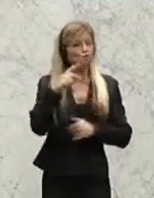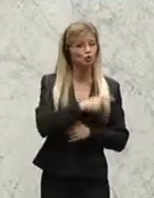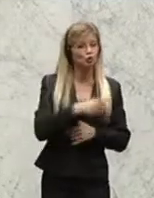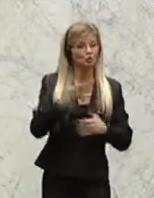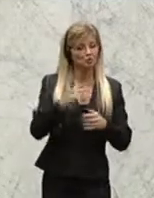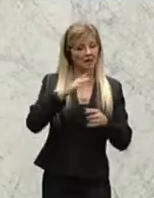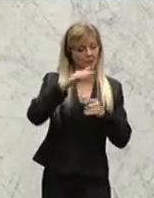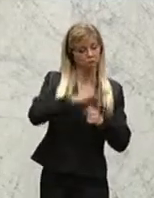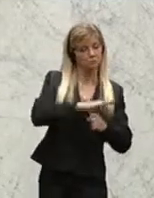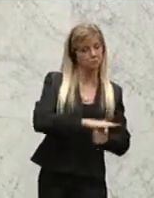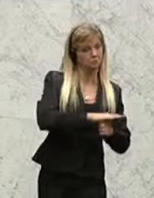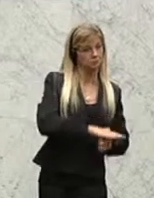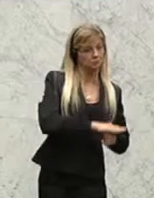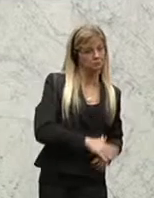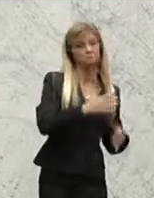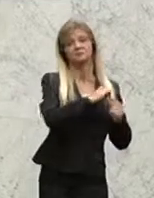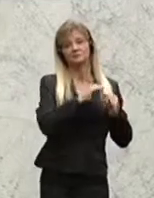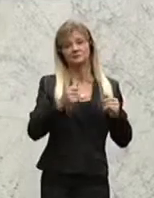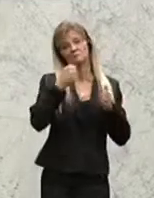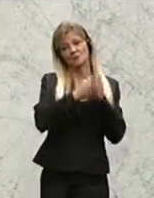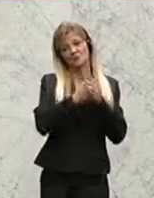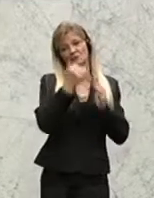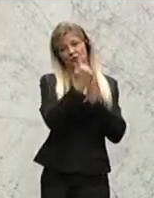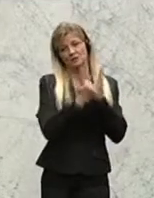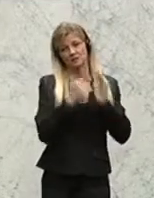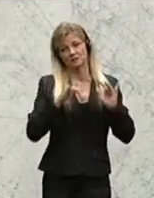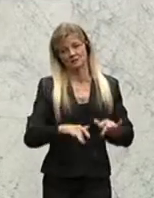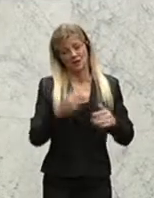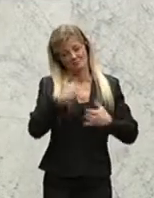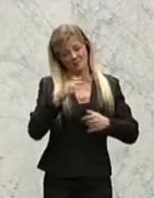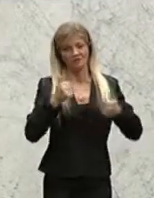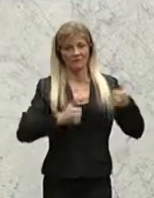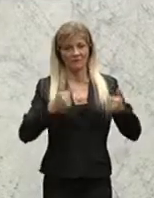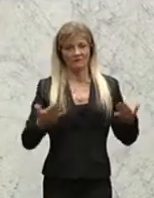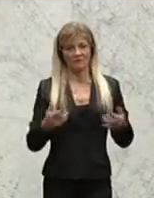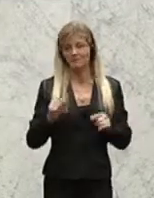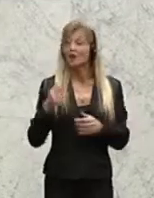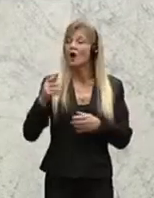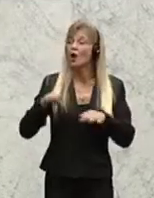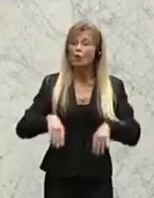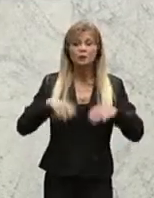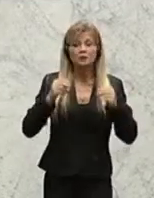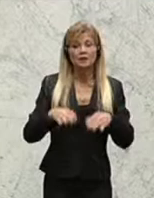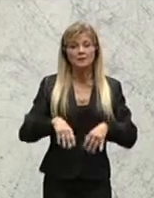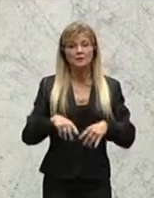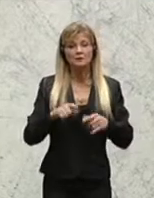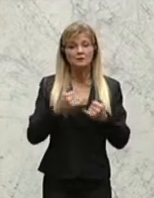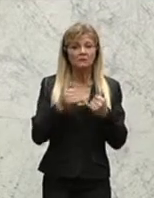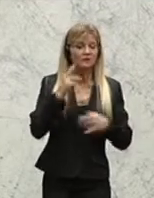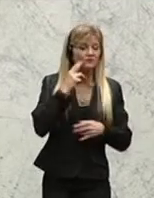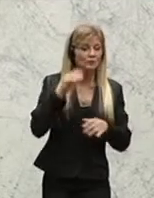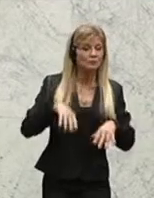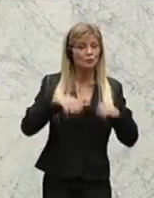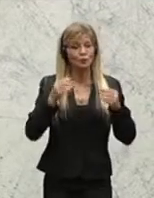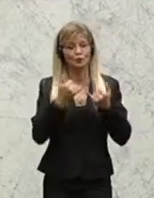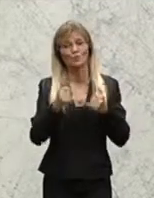Sozialdumping-Bekämpfungsgesetz, mehr Fairness im Wettbewerb, einfachere und günstigere Unternehmensgründungen, einheitliche Rahmenbedingungen